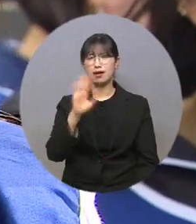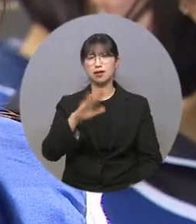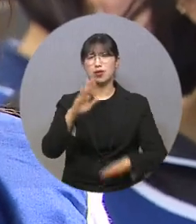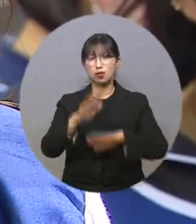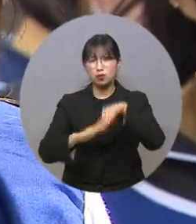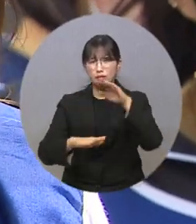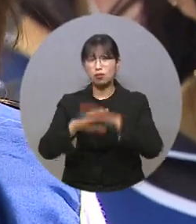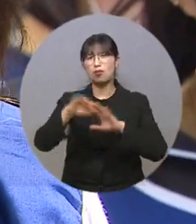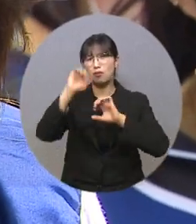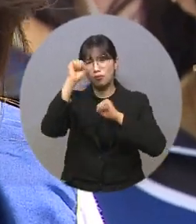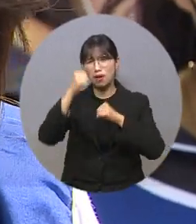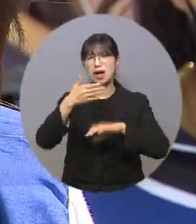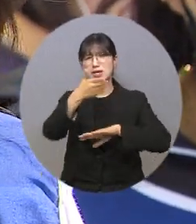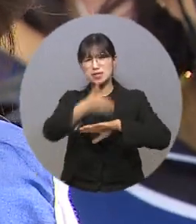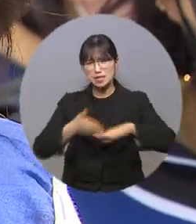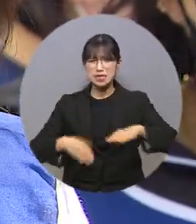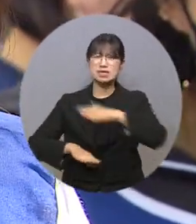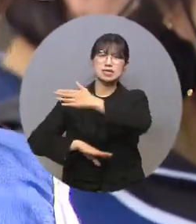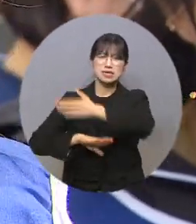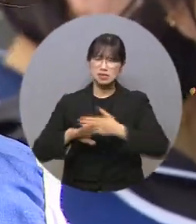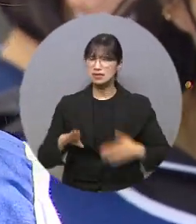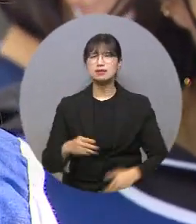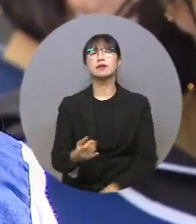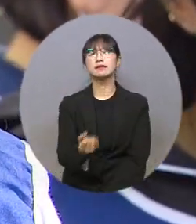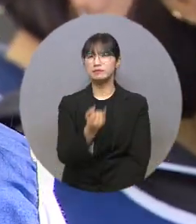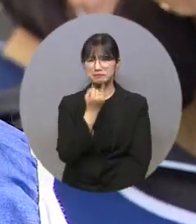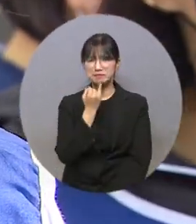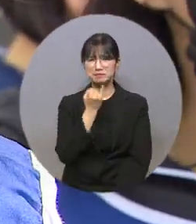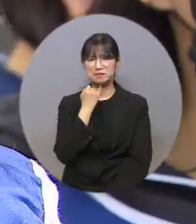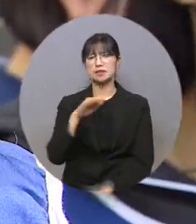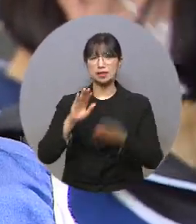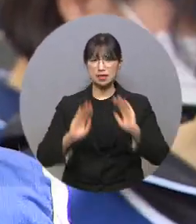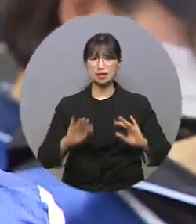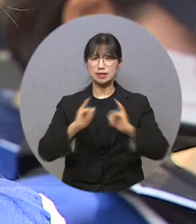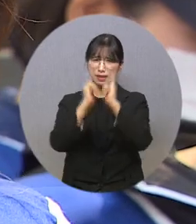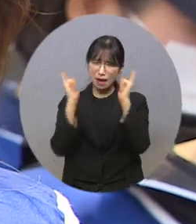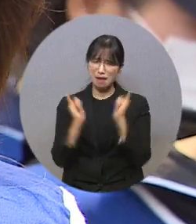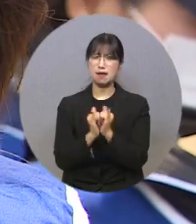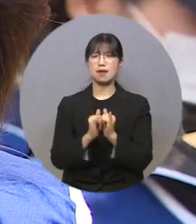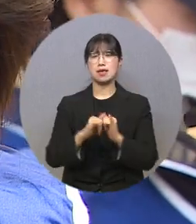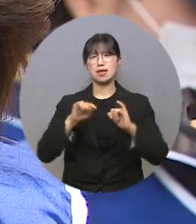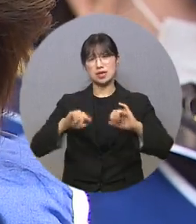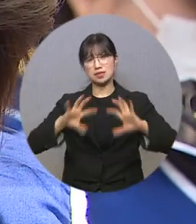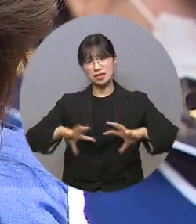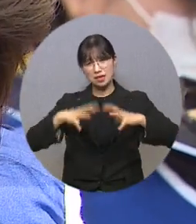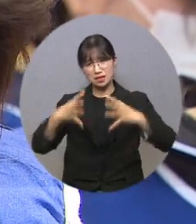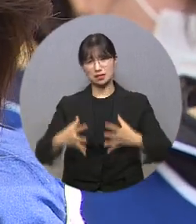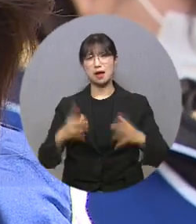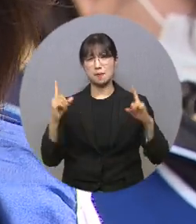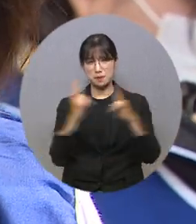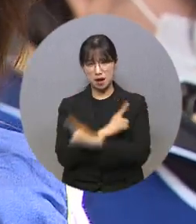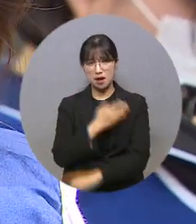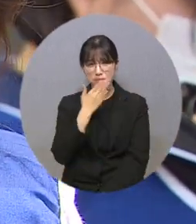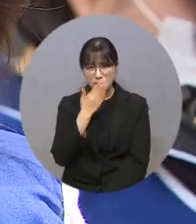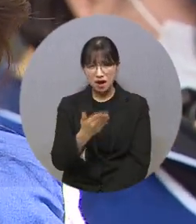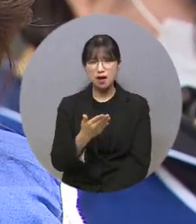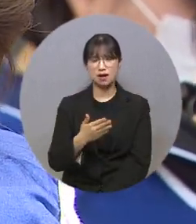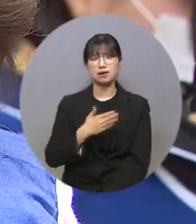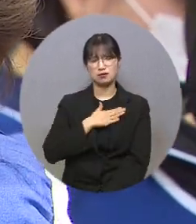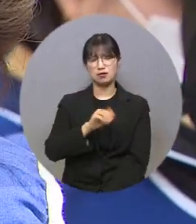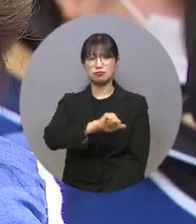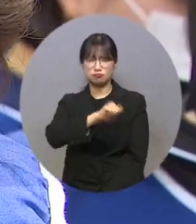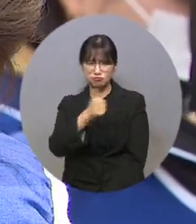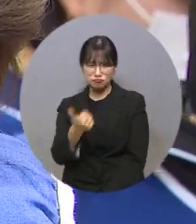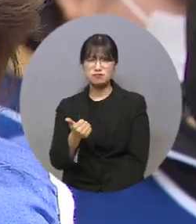손가락 발가락을 잘라서라도 이 사회가 이 세상이 바뀐다면 죽는